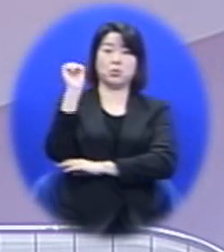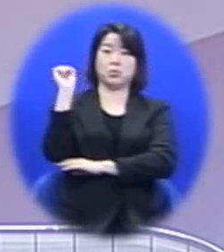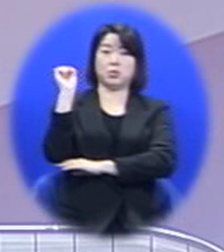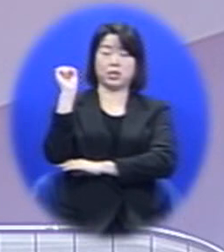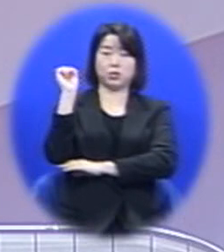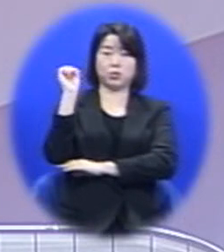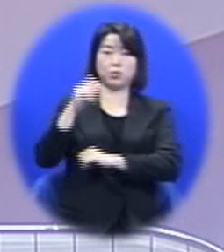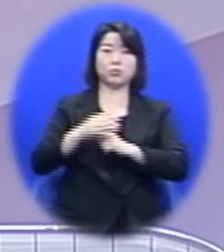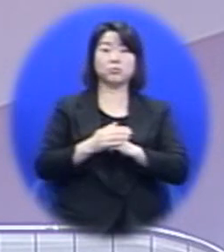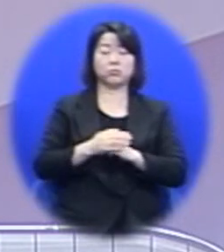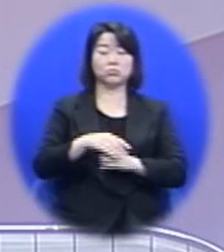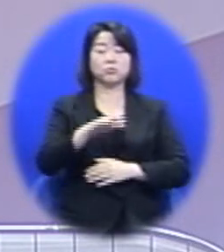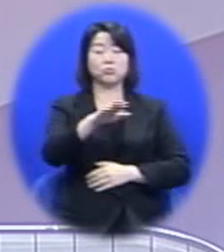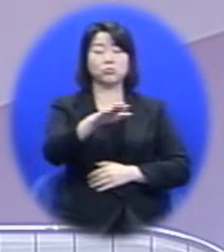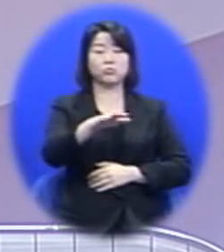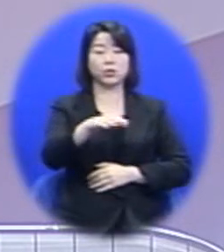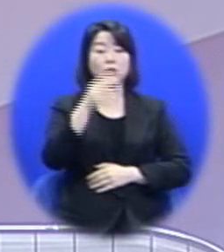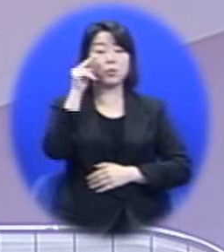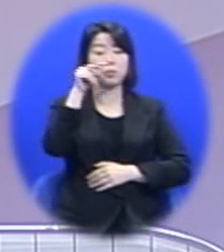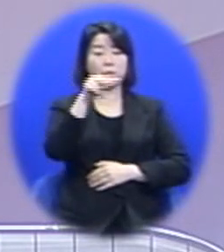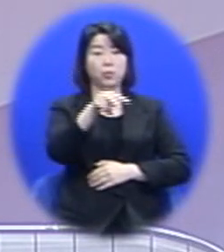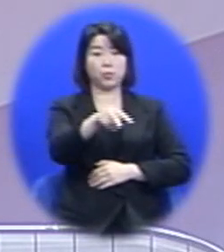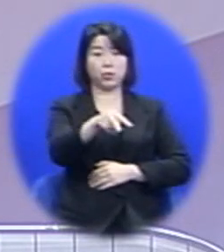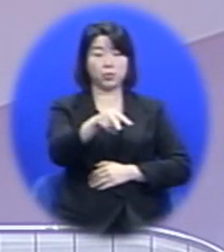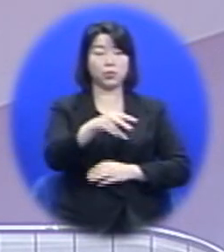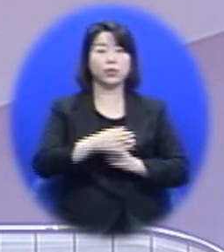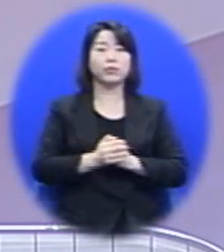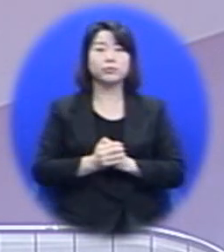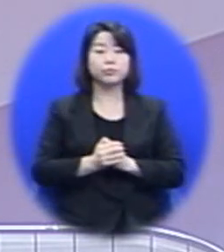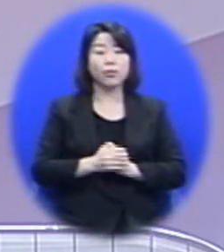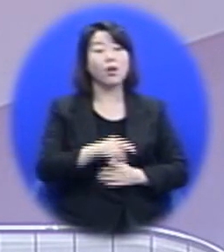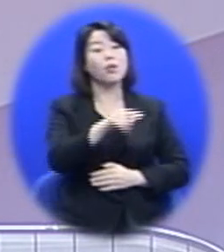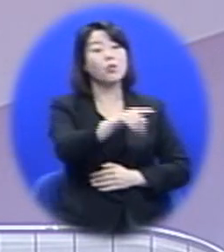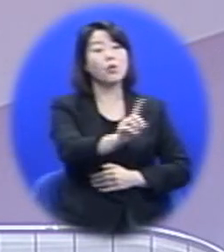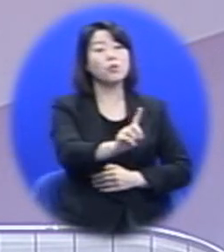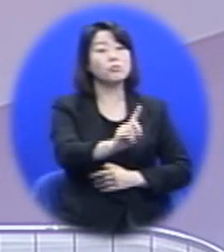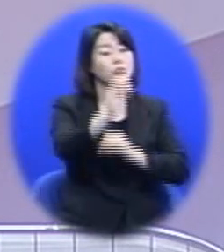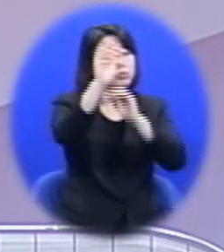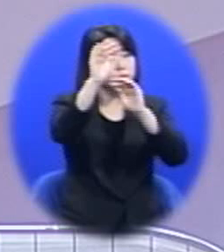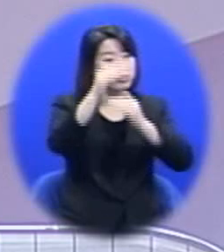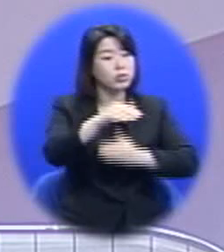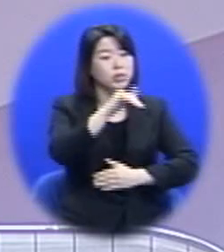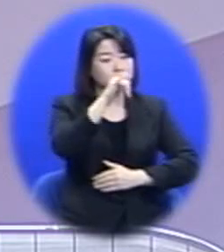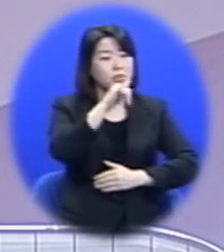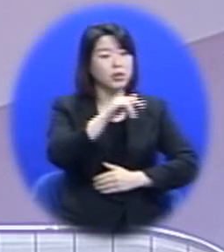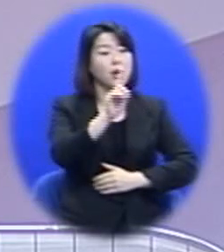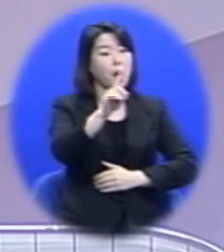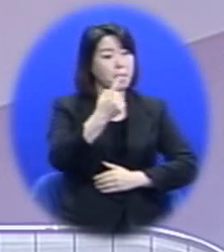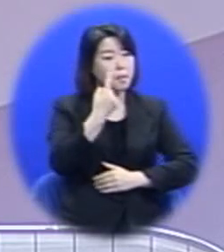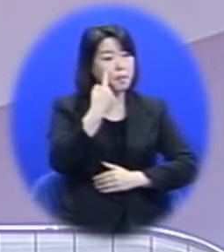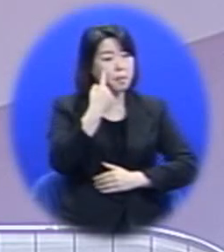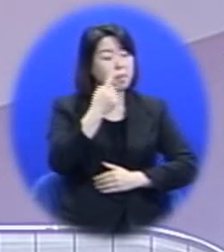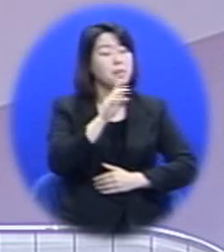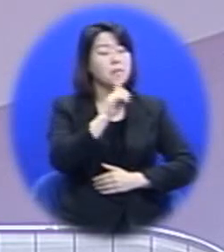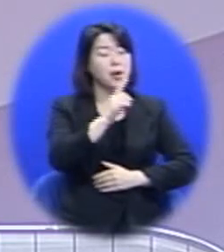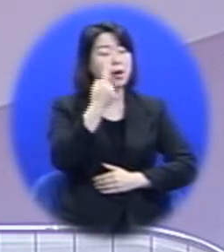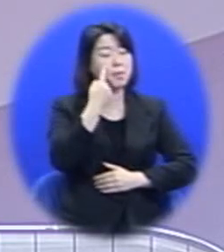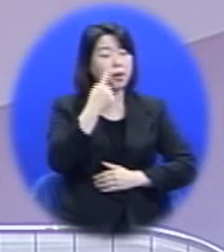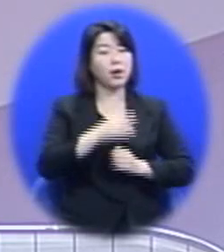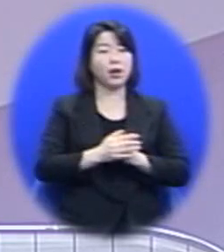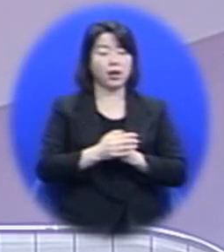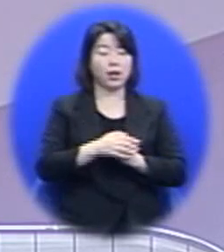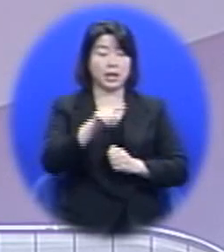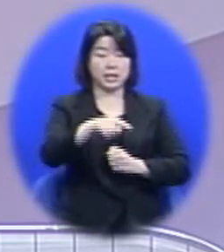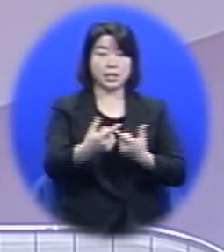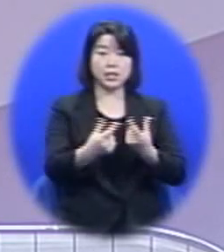제끼시고 그리고는 이렇게 아래로 내려보시면서 너가 무슨 사정이 있느냐 한번 말해봐라. 하나님이